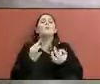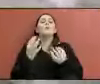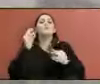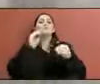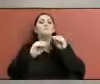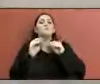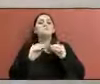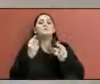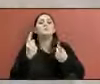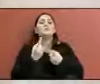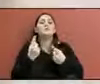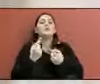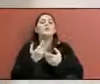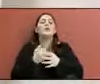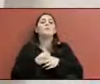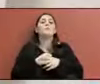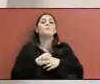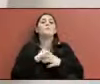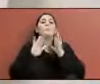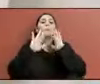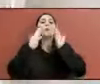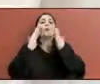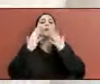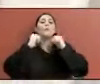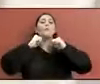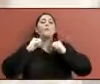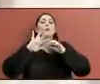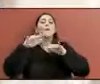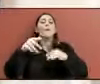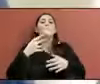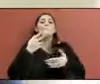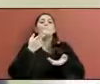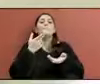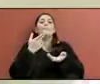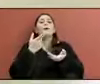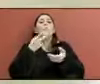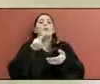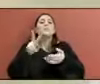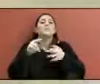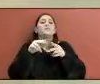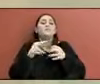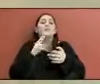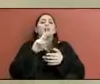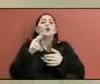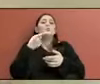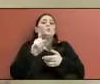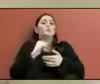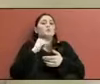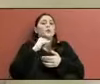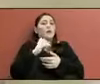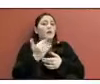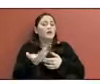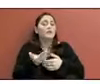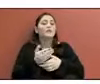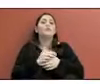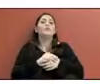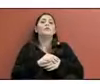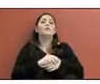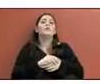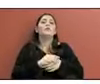bu koltuk, dolap ve benzeri bunların sabitlenmesi projesi. 700 bin liraya yakın bir